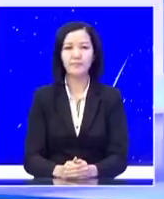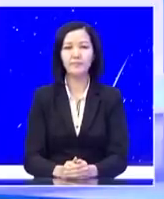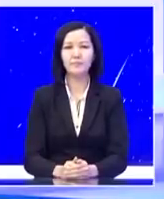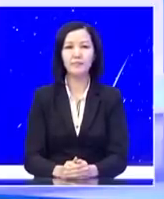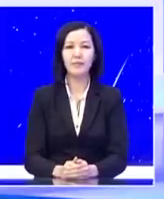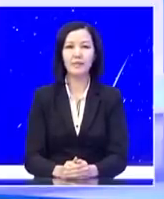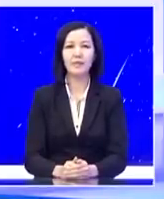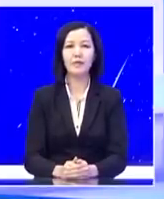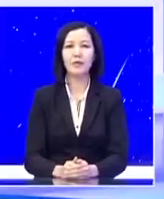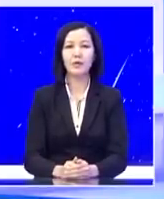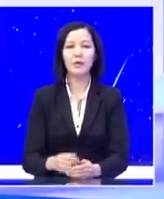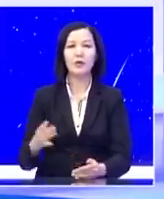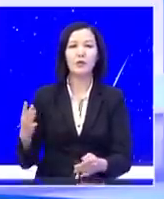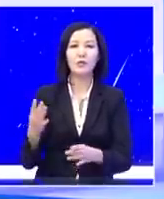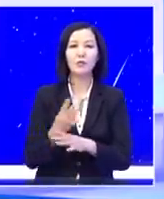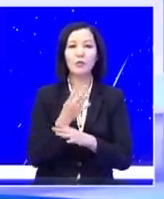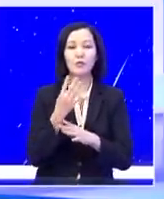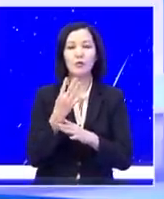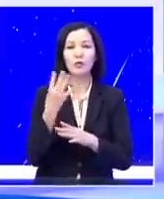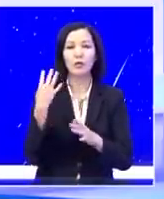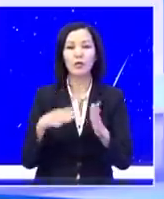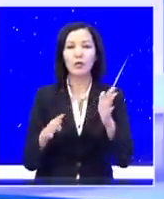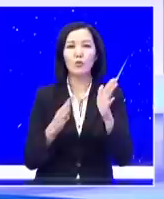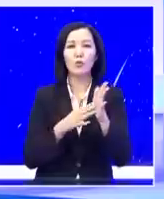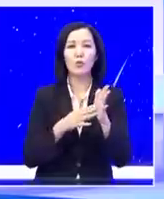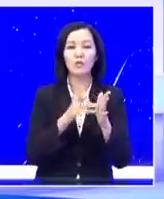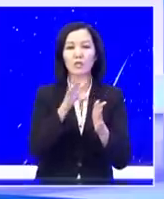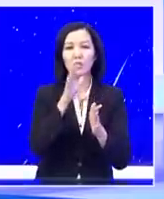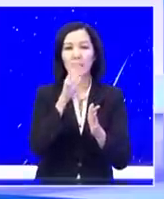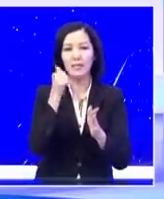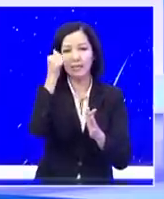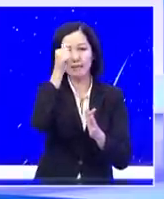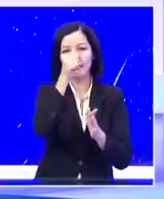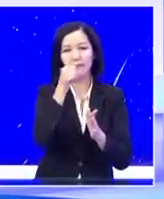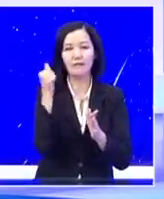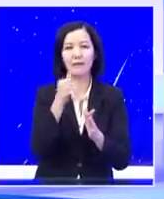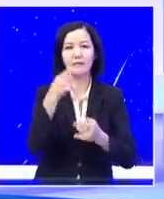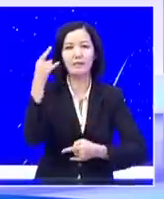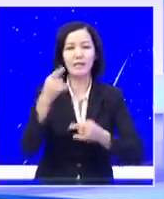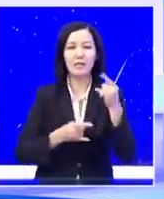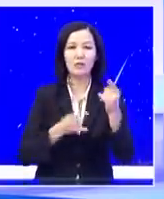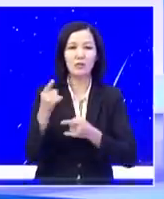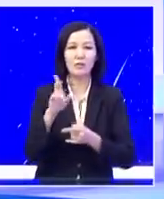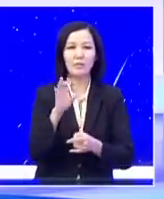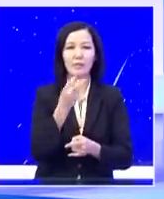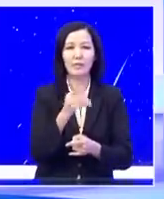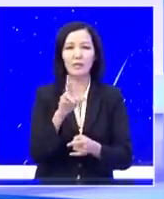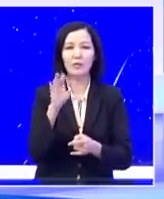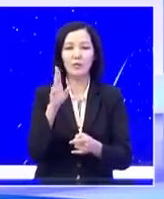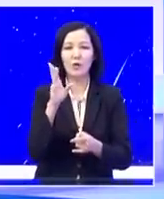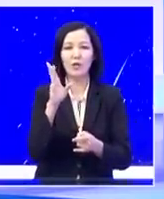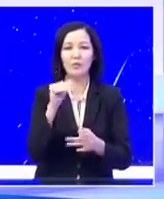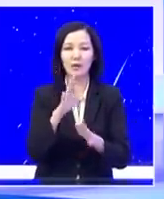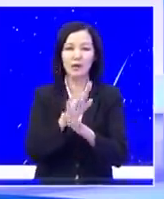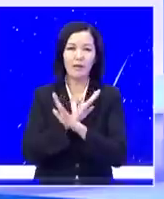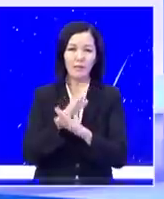Тіршілік тұтамдап таусылады. Төртінші мүшелінде отандық тележурналистика тарланы Бейсен Абайлы Құранбек өмірден озды.